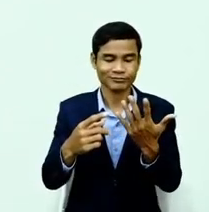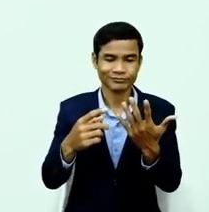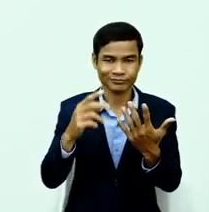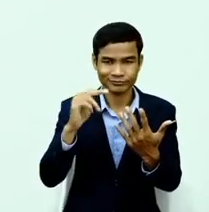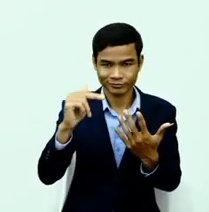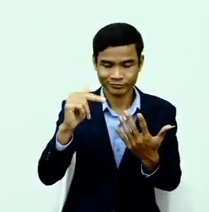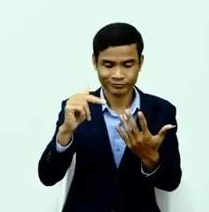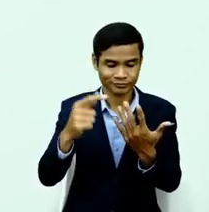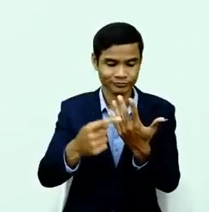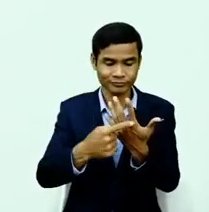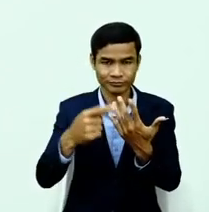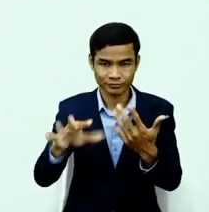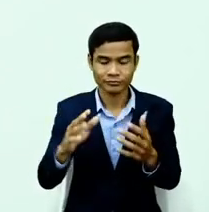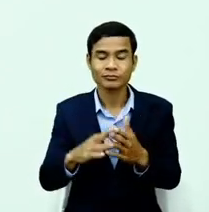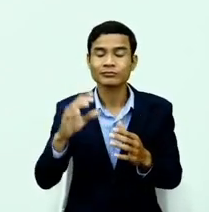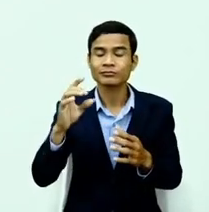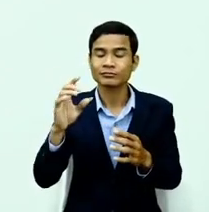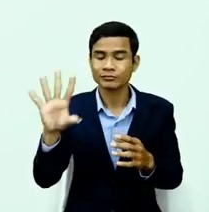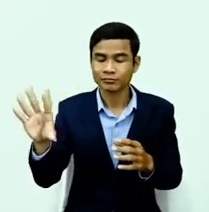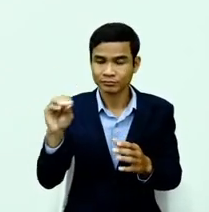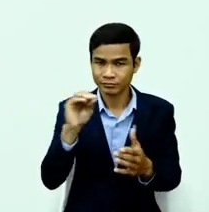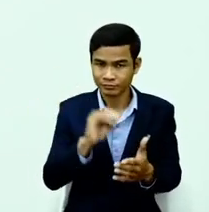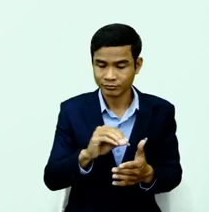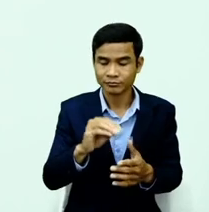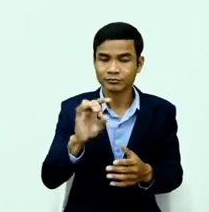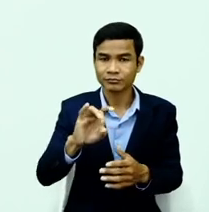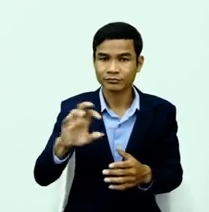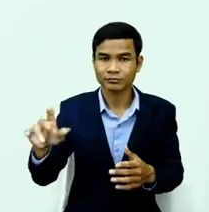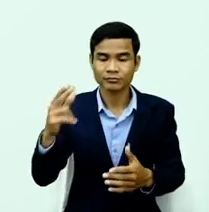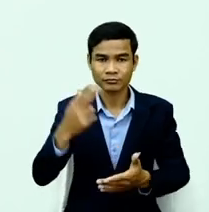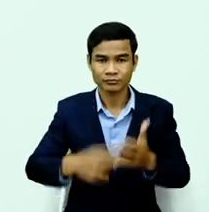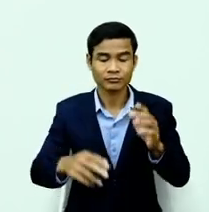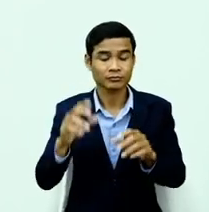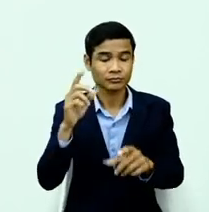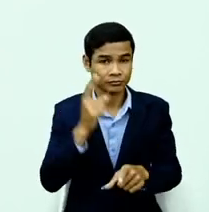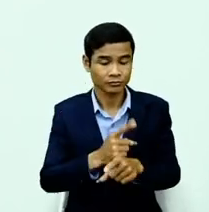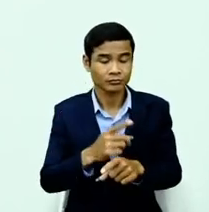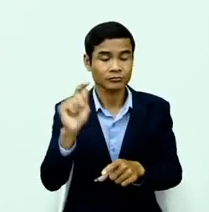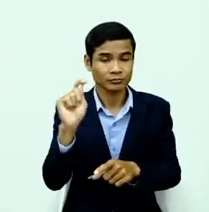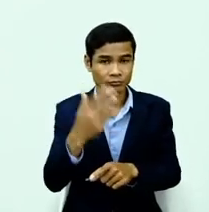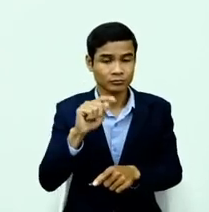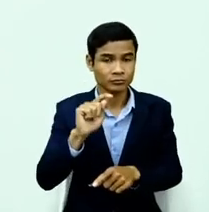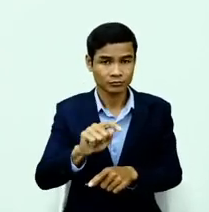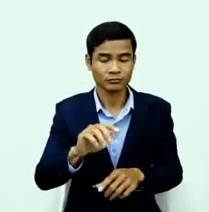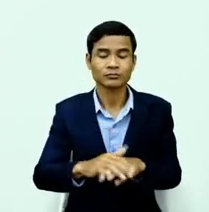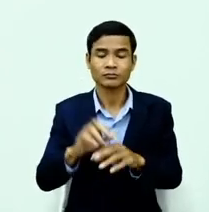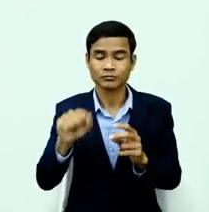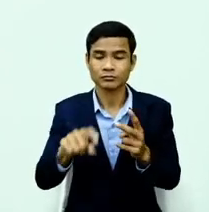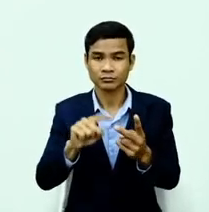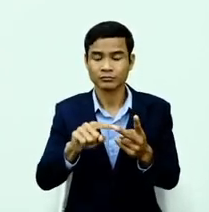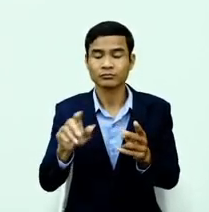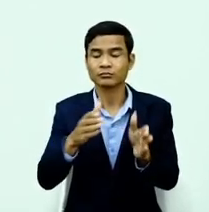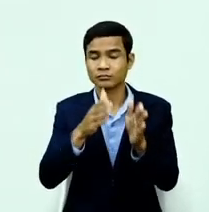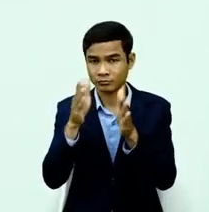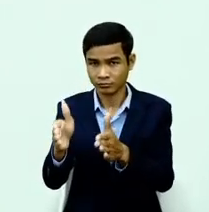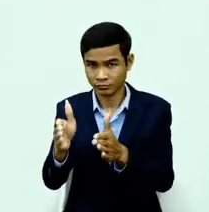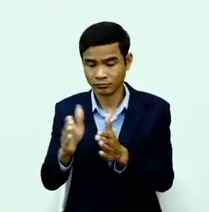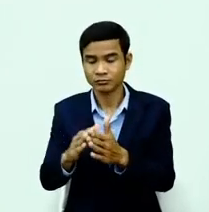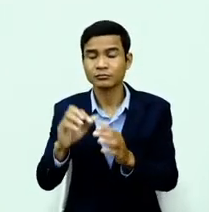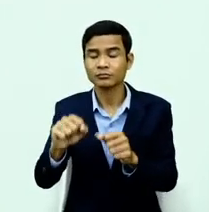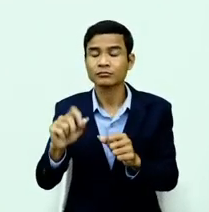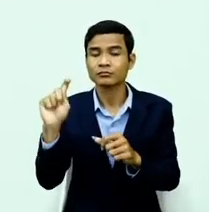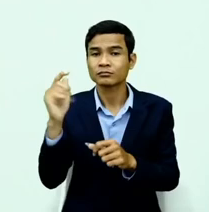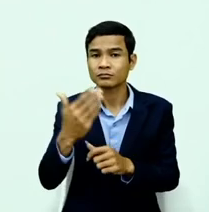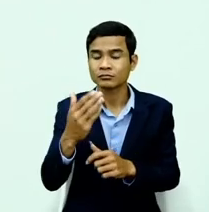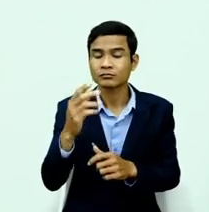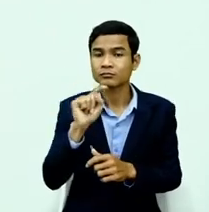trae bompeing phchen chi neak avai dambei oy trae ning rup phiep nih cha akon ta banta te ta meul cha bantom ta ruk